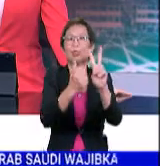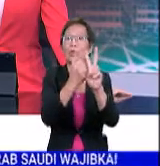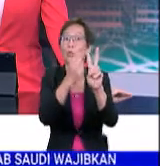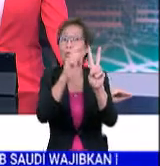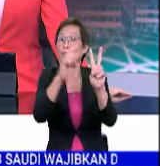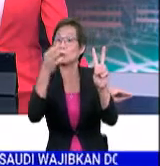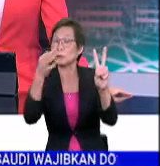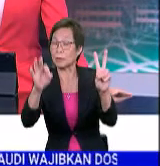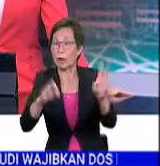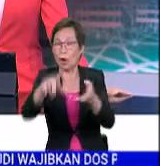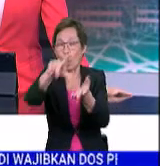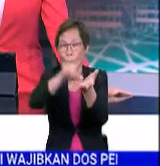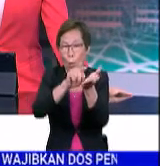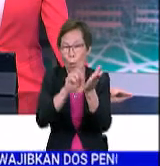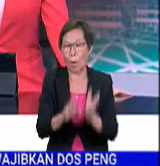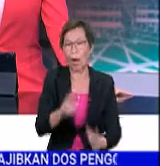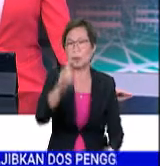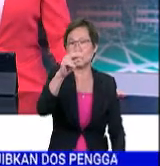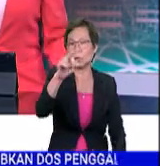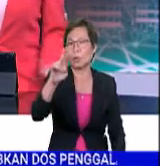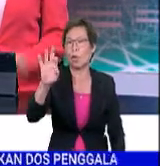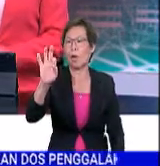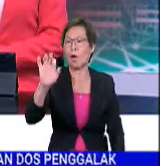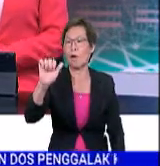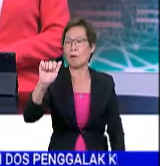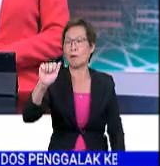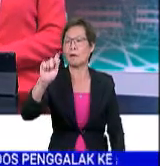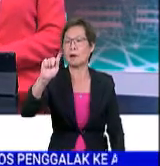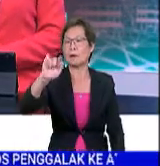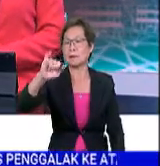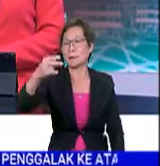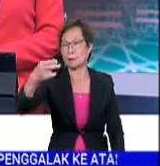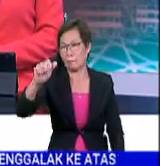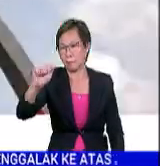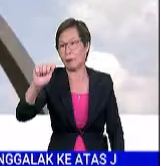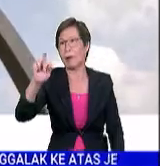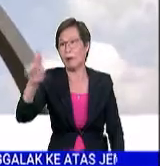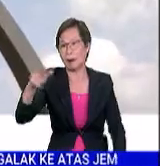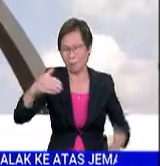2019. Wartawan Nur Fatihah Abdul Rahim ada laporannya.